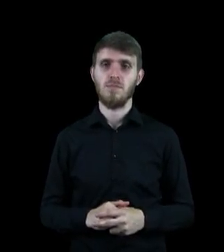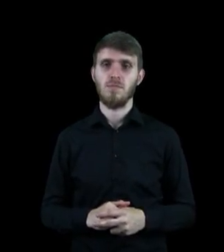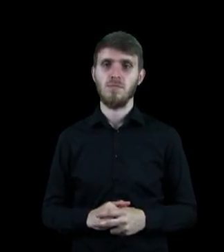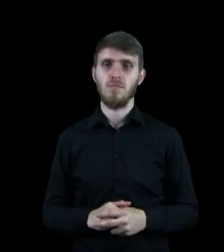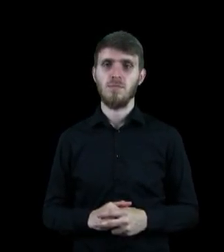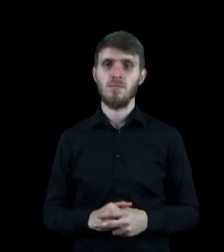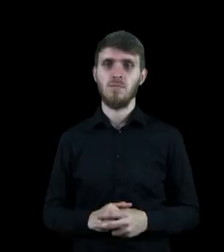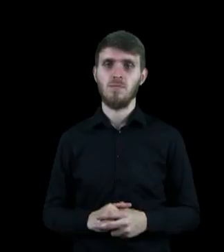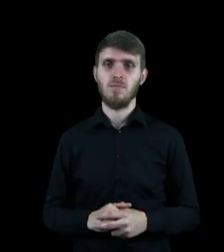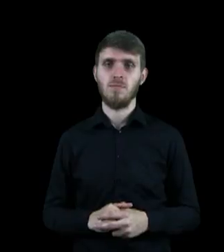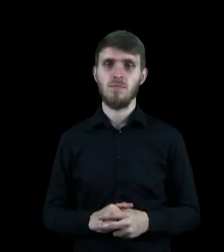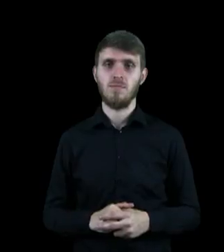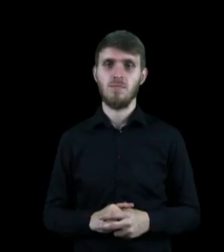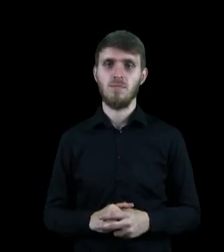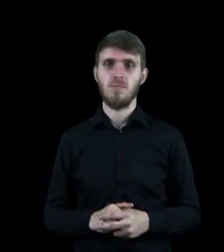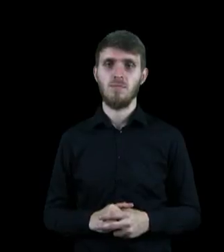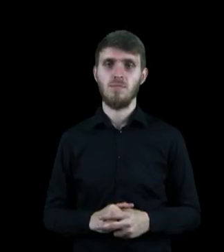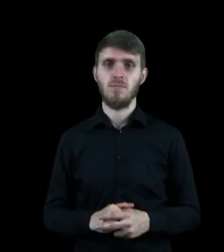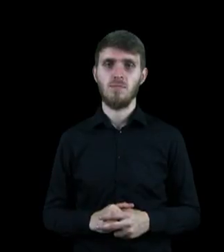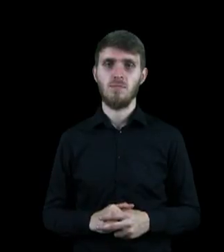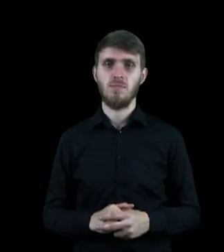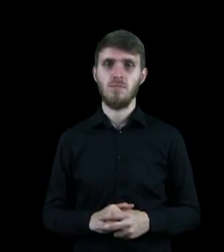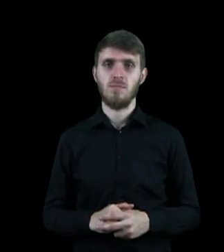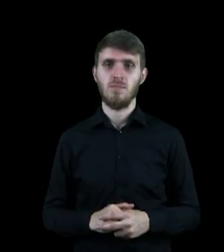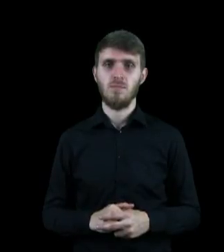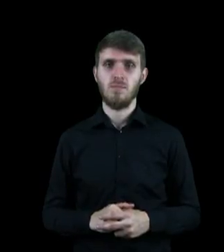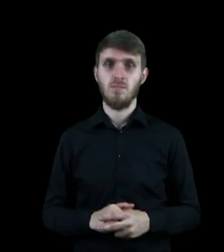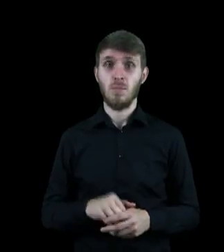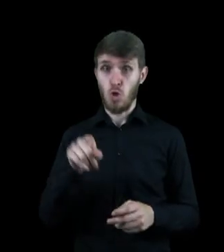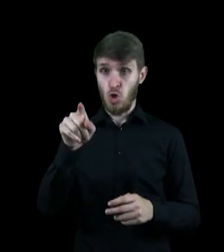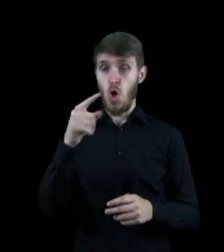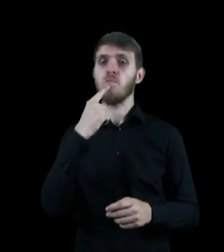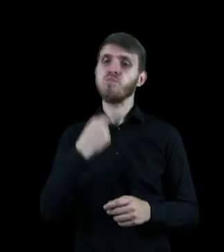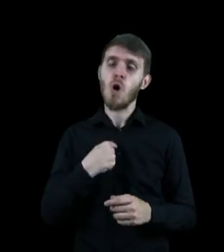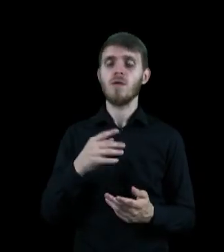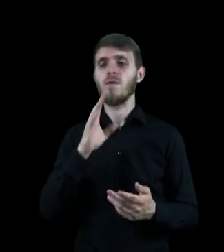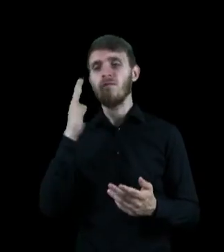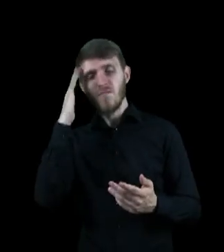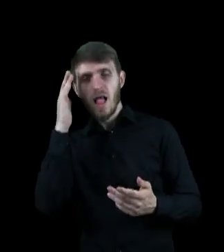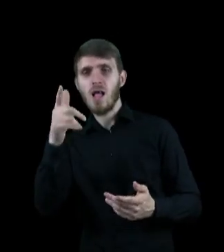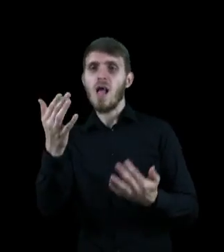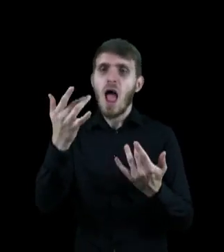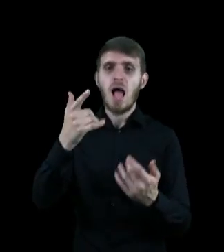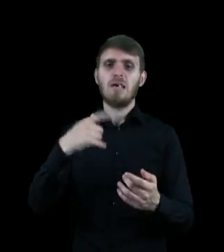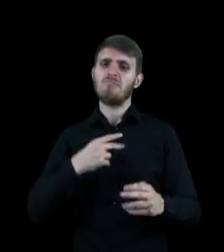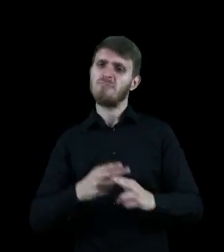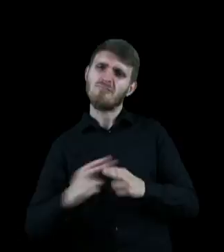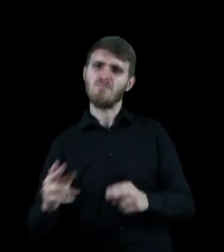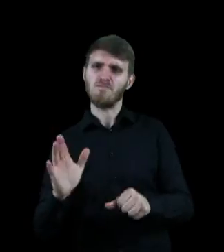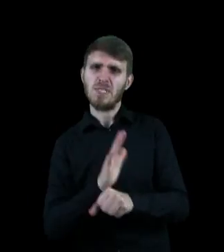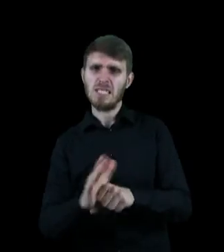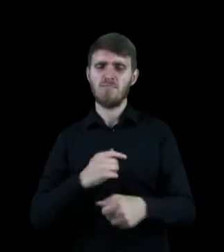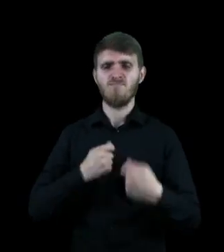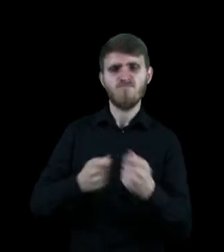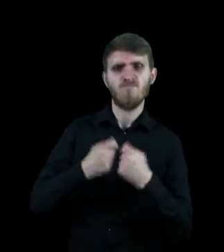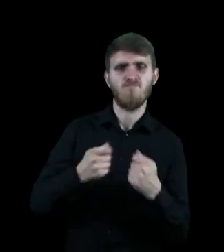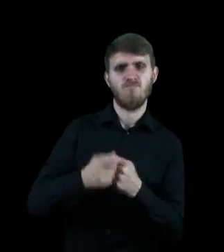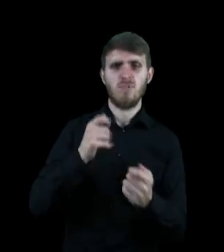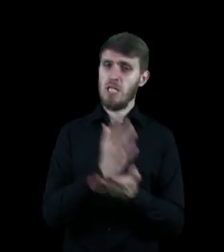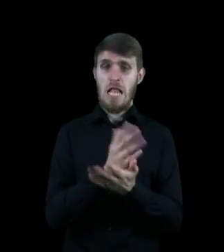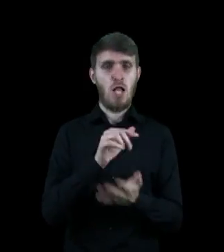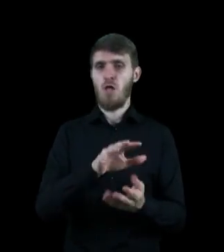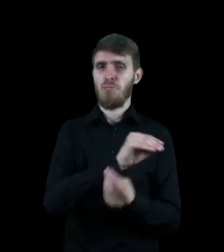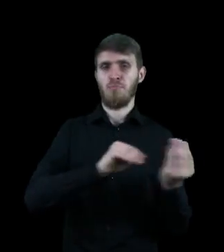uzyskamy zysk z działalności operacyjnej. Wielkość ta mówi, ile zysku pochodzi z prowadzenia czystej działalności